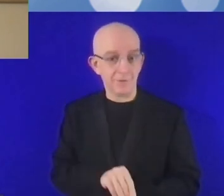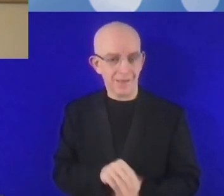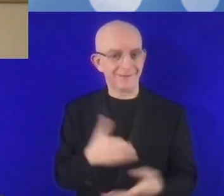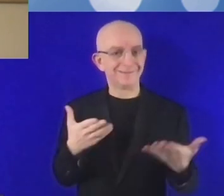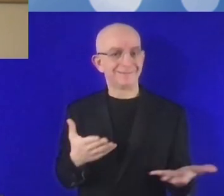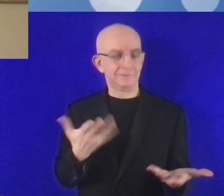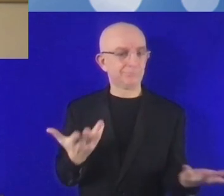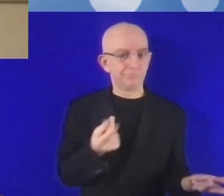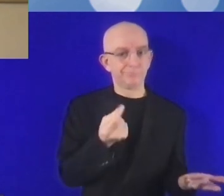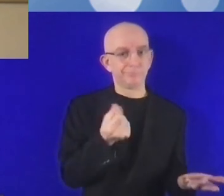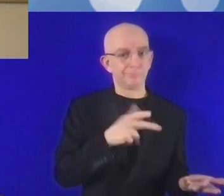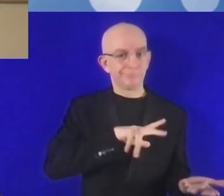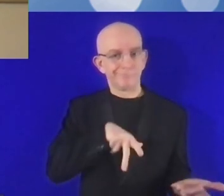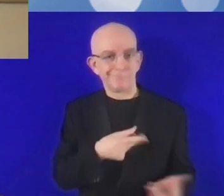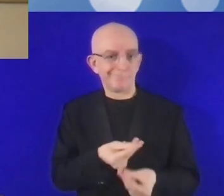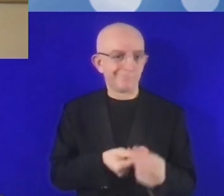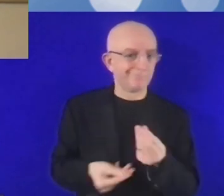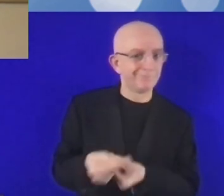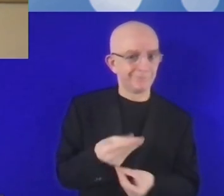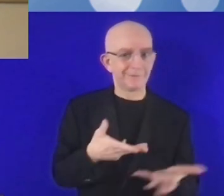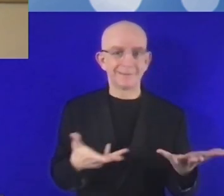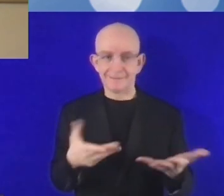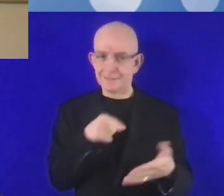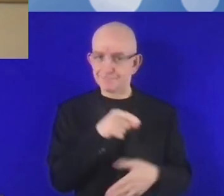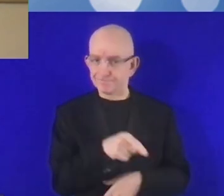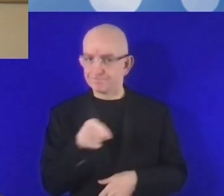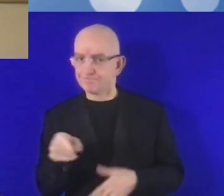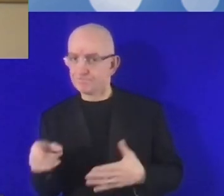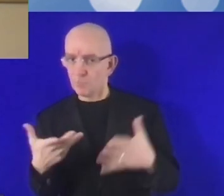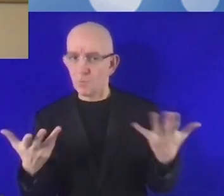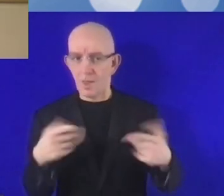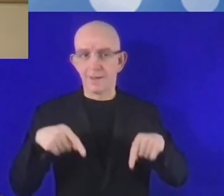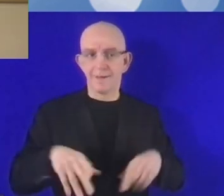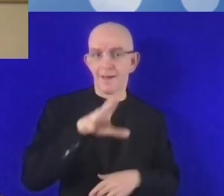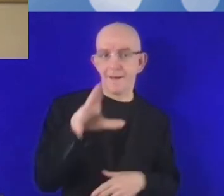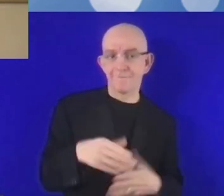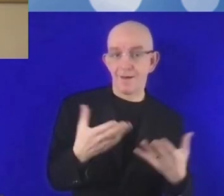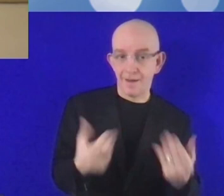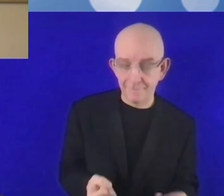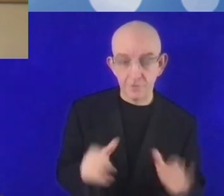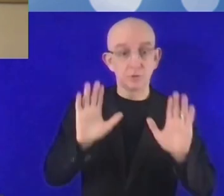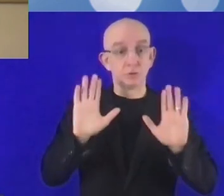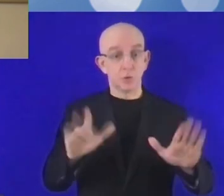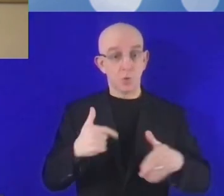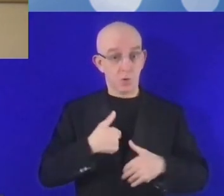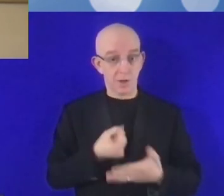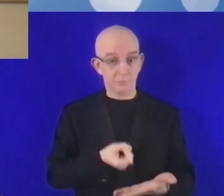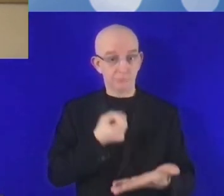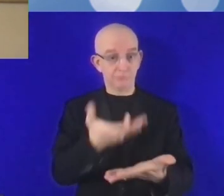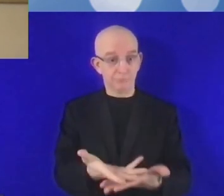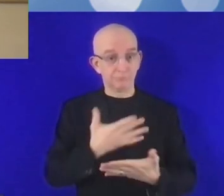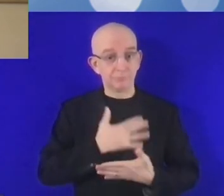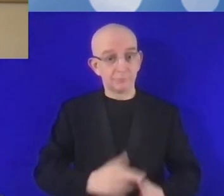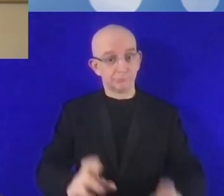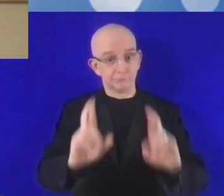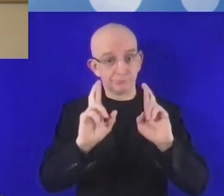和互联网的运用有积极的联系。我想最后祝大家获得丰硕的成果，在这次论坛